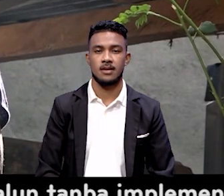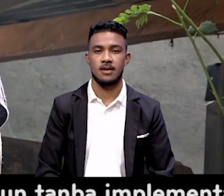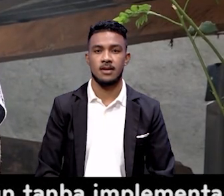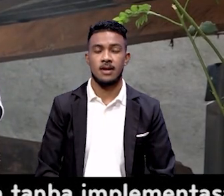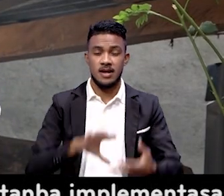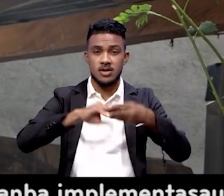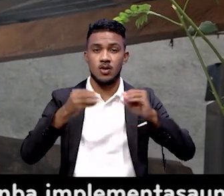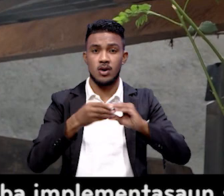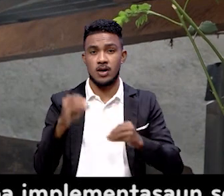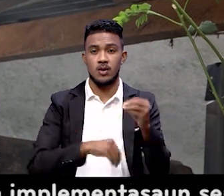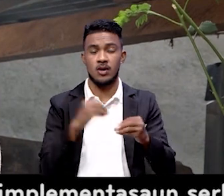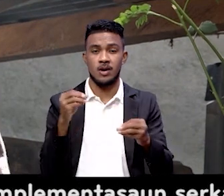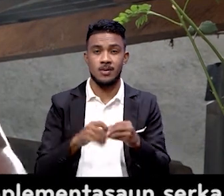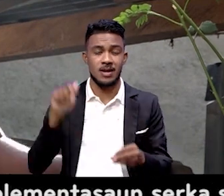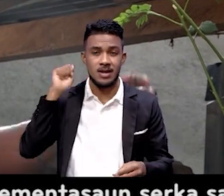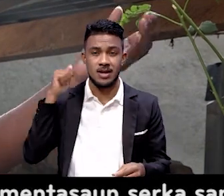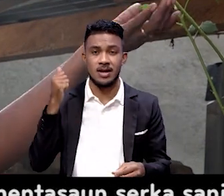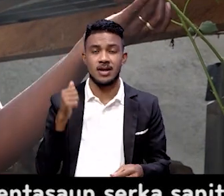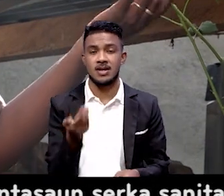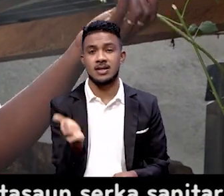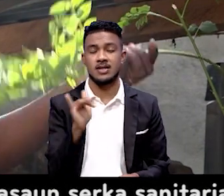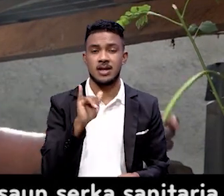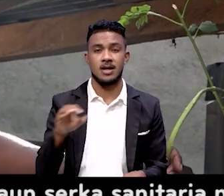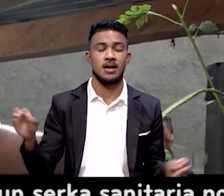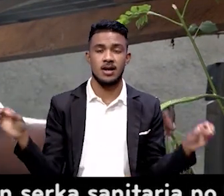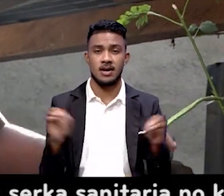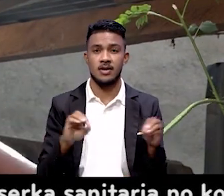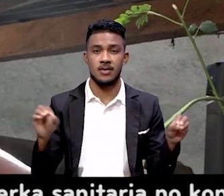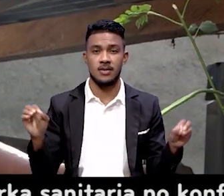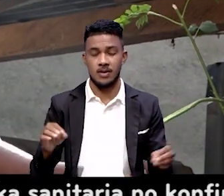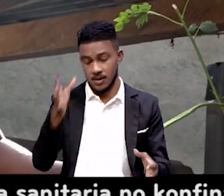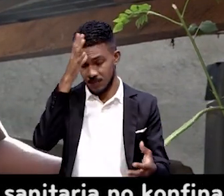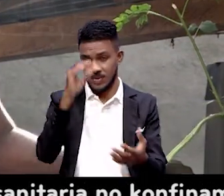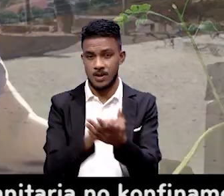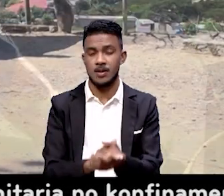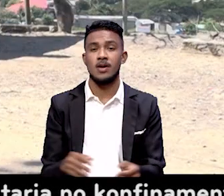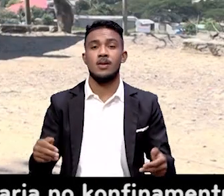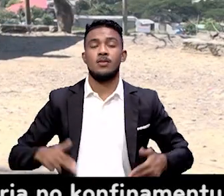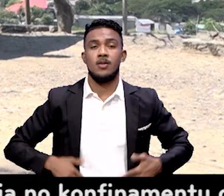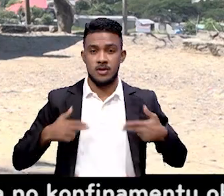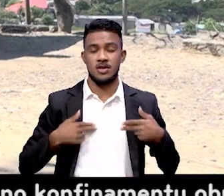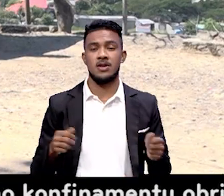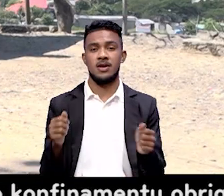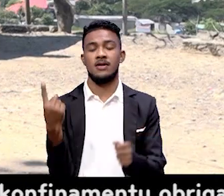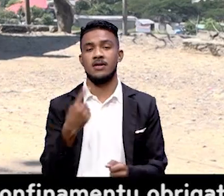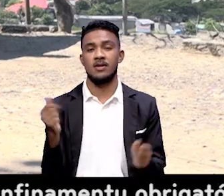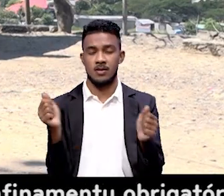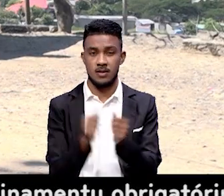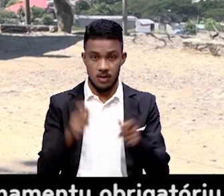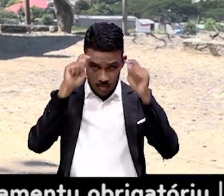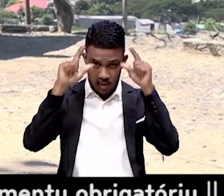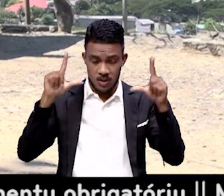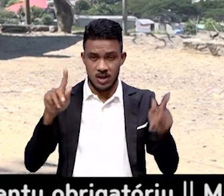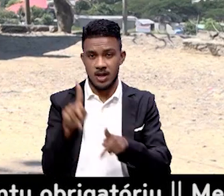História que não batei neste não cabe, mas que nem a Laiona sem mures na fatina no Timor-Lestenian. Mate bien Zé